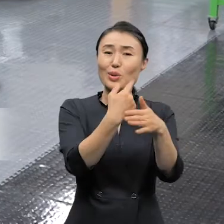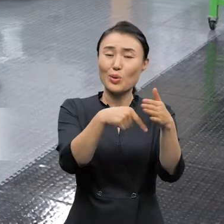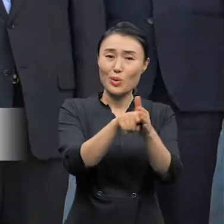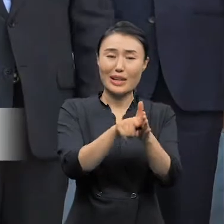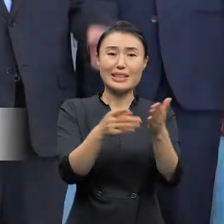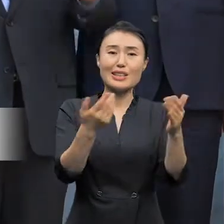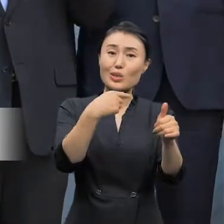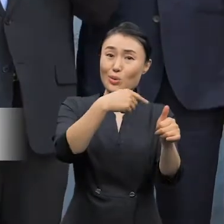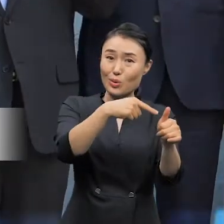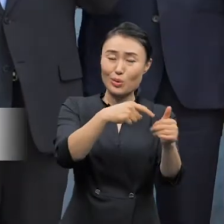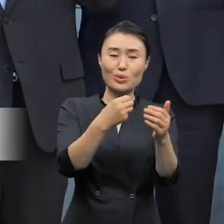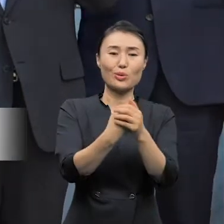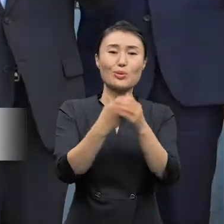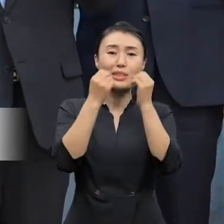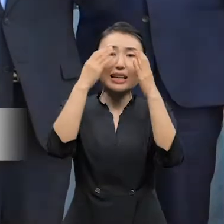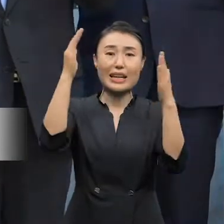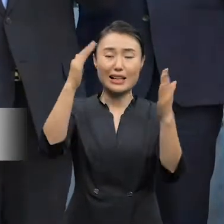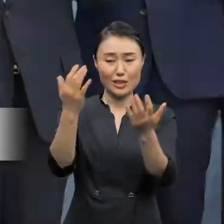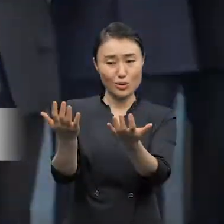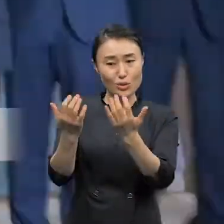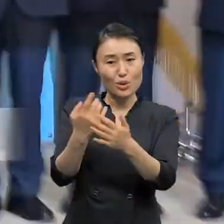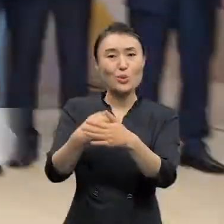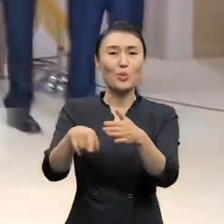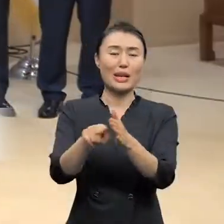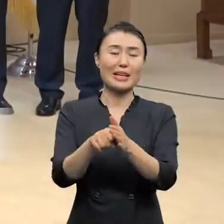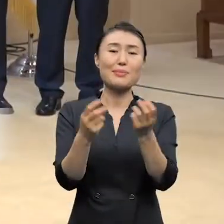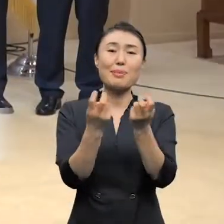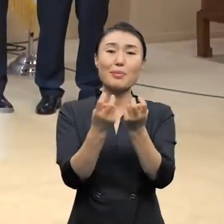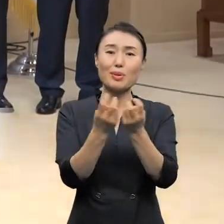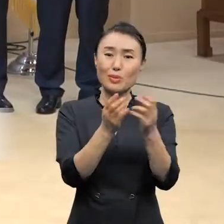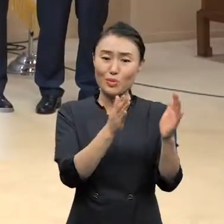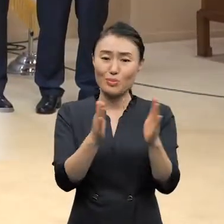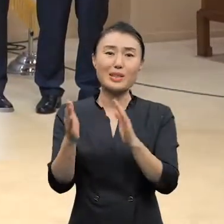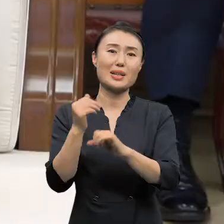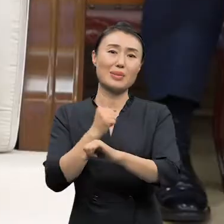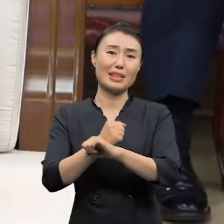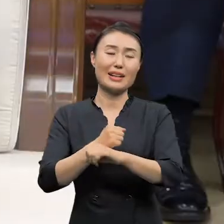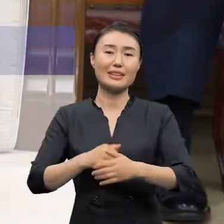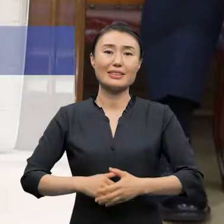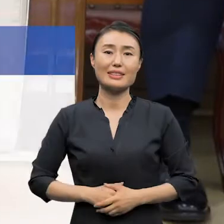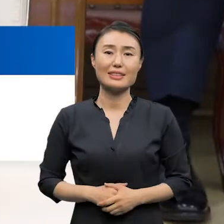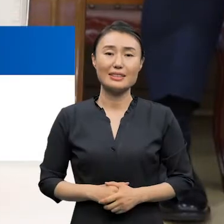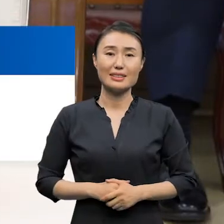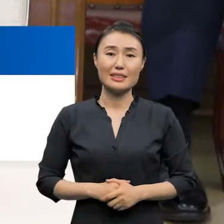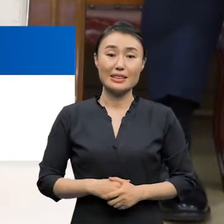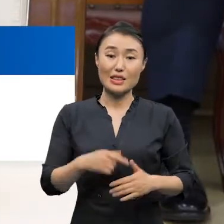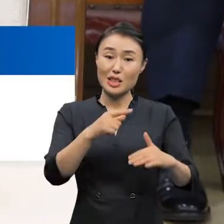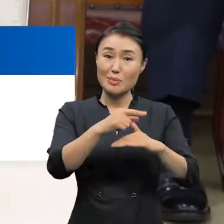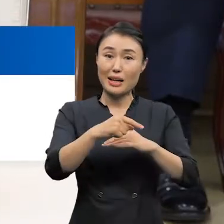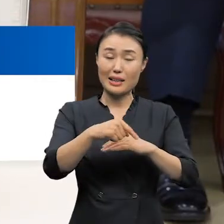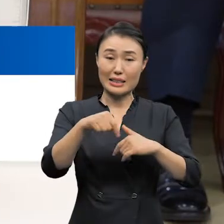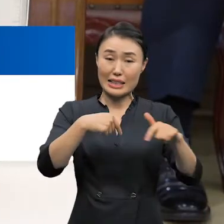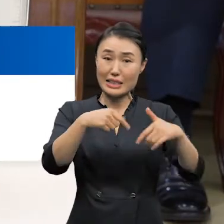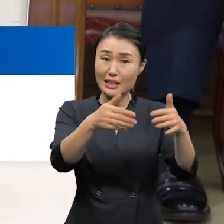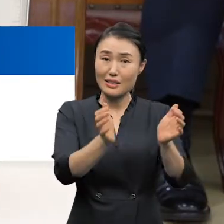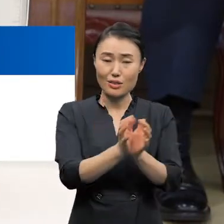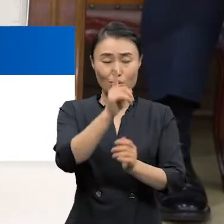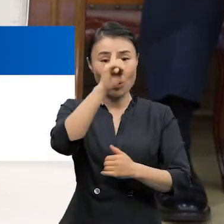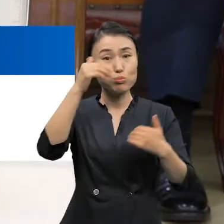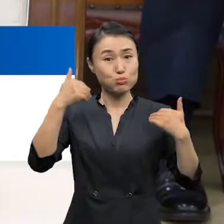도입, 신입생 유치 지원 등의 대책을 마련할 방침입니다. 또 지자체에서 그리고